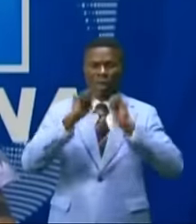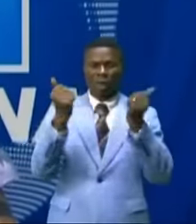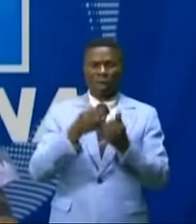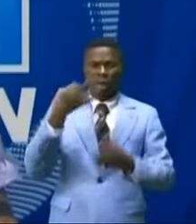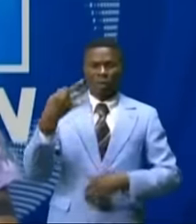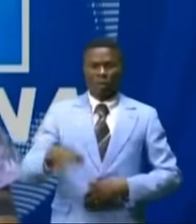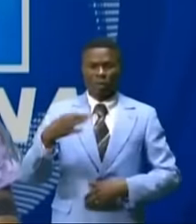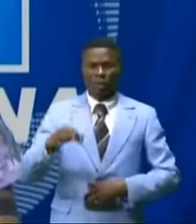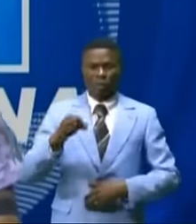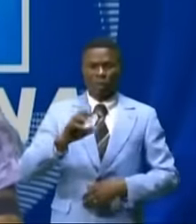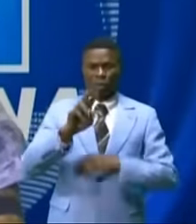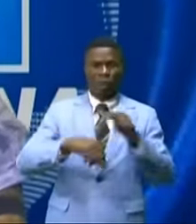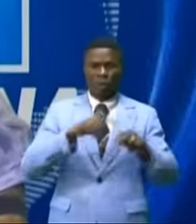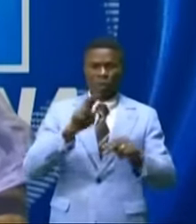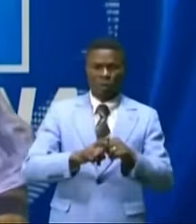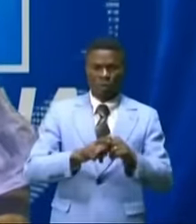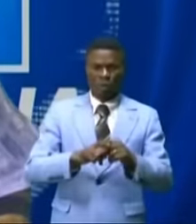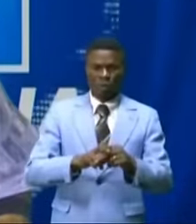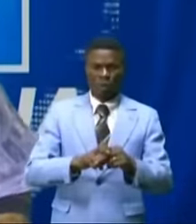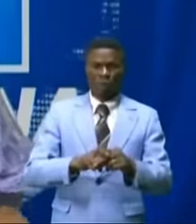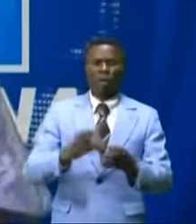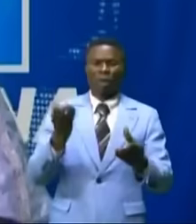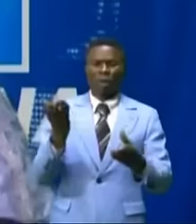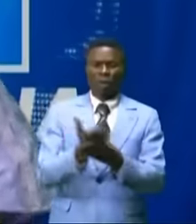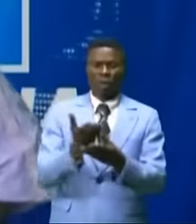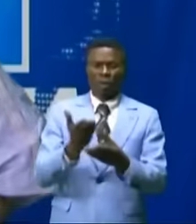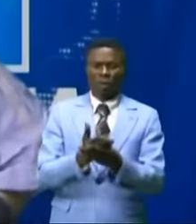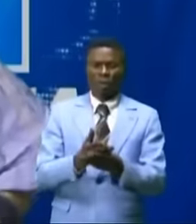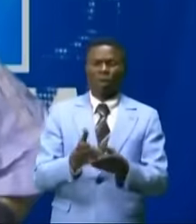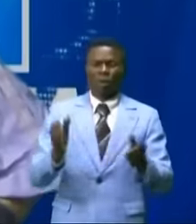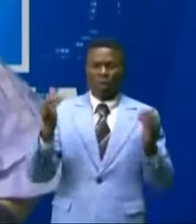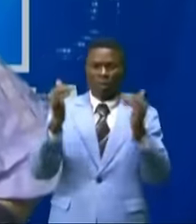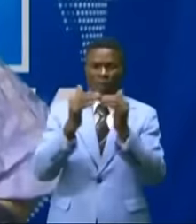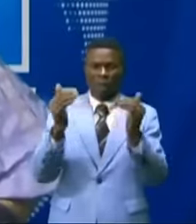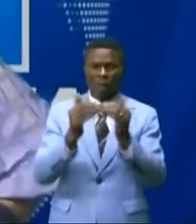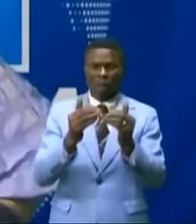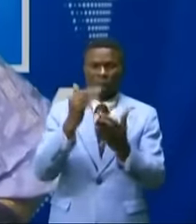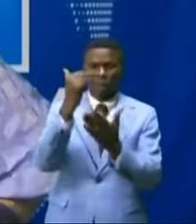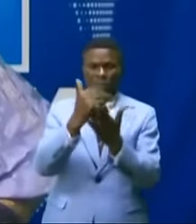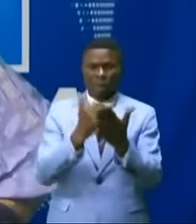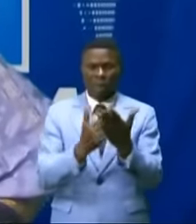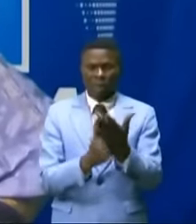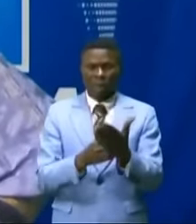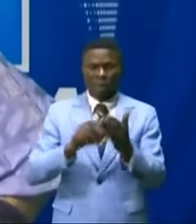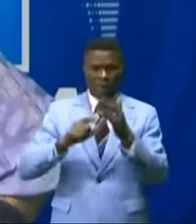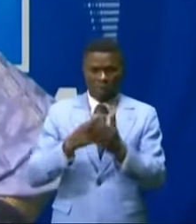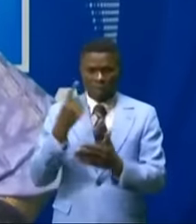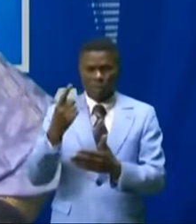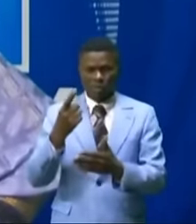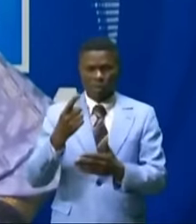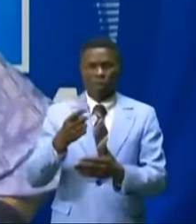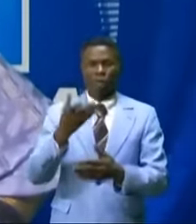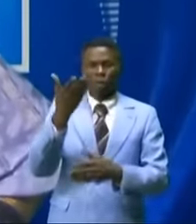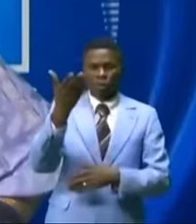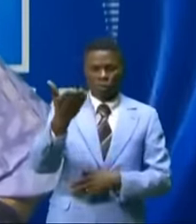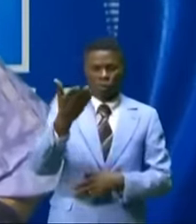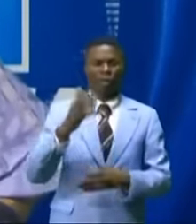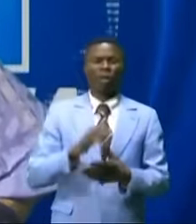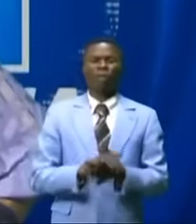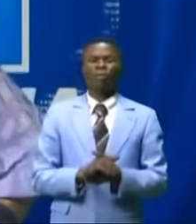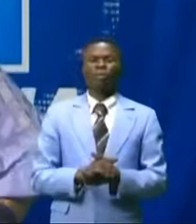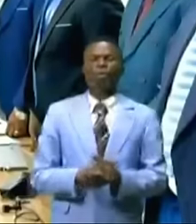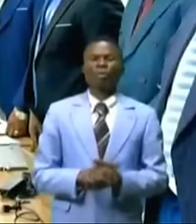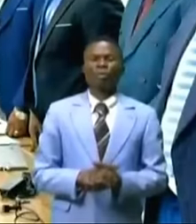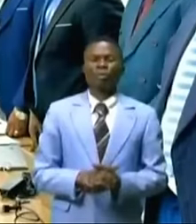française de normalisation, une non-conformité enregistrée pour la première fois. Paulette Domba, les détails.